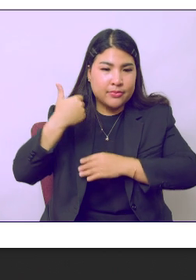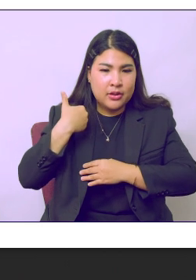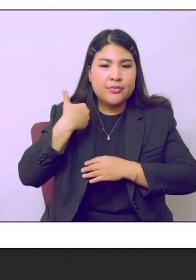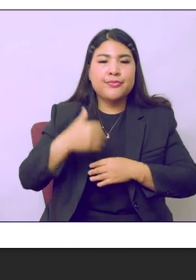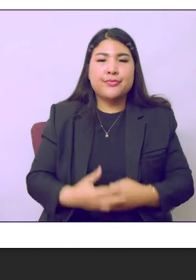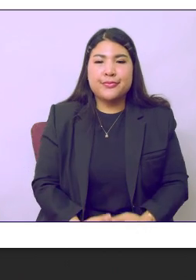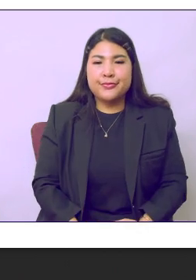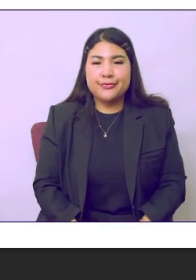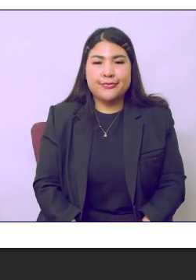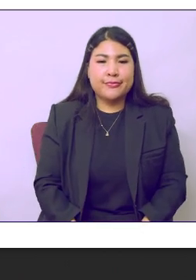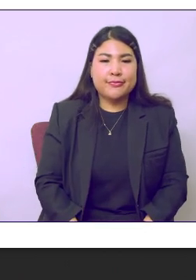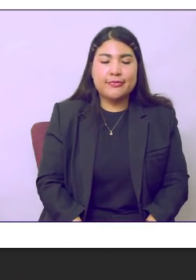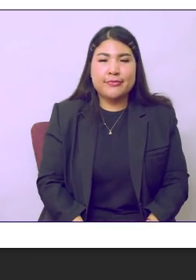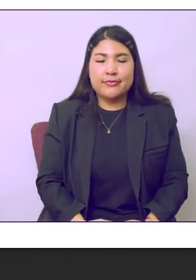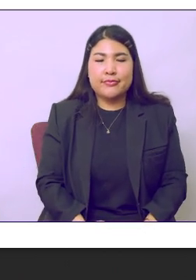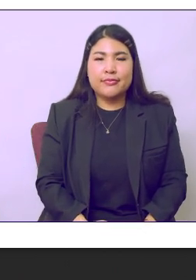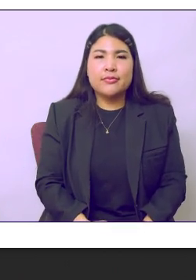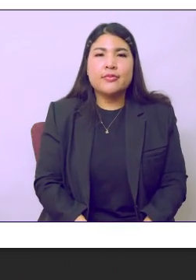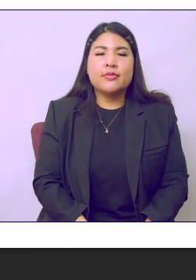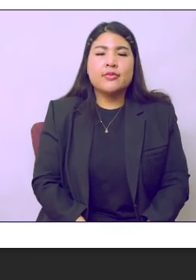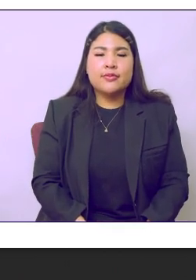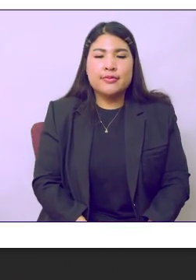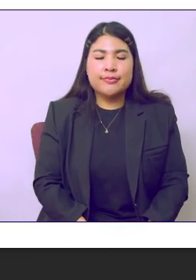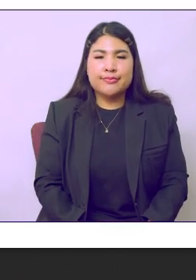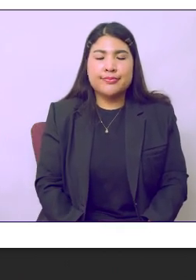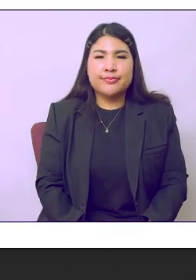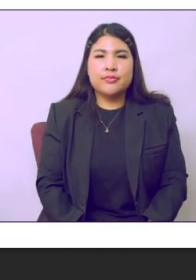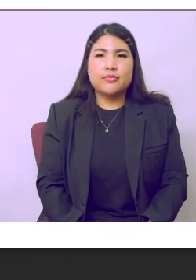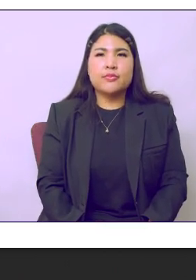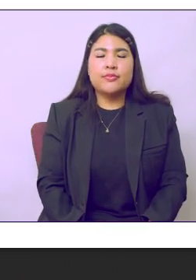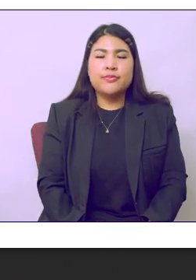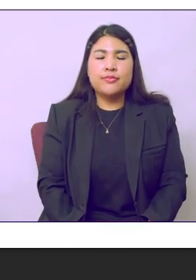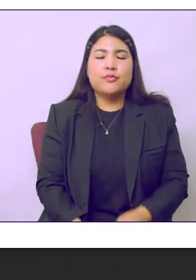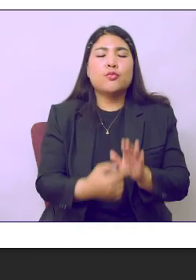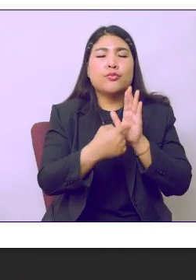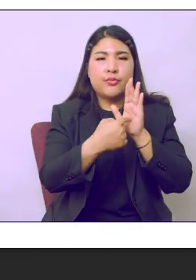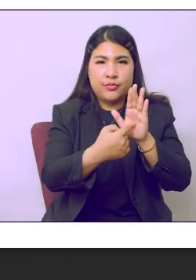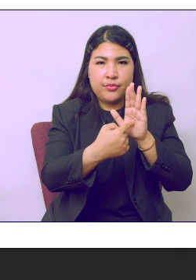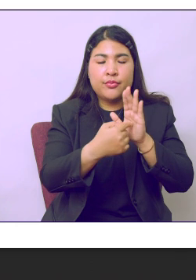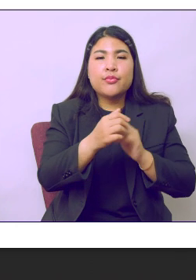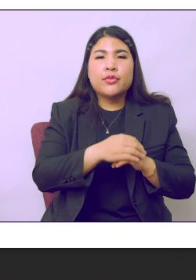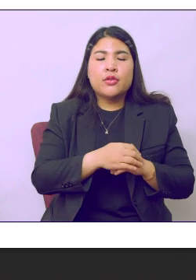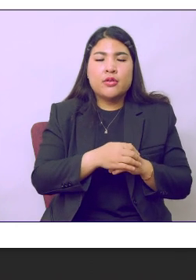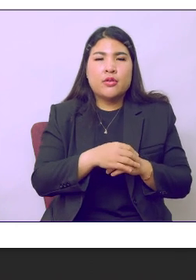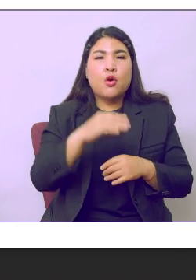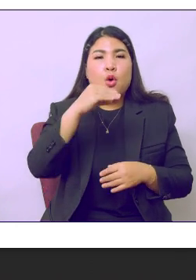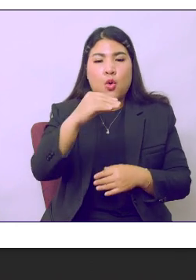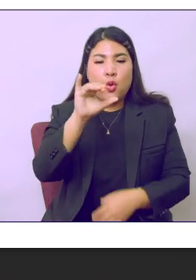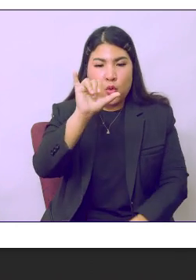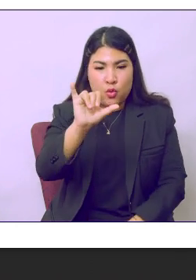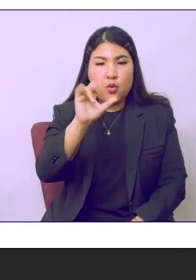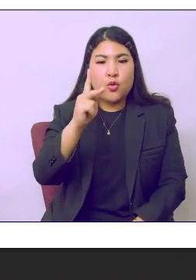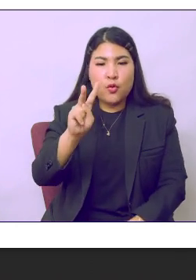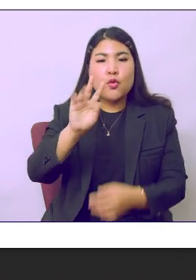นะครับการส่งเสริมสร้างนะครับความสมดุลนะครับก็คือว่าเราร่างอ่าถ่าโยคะเนี่ยนะครับก็จะ